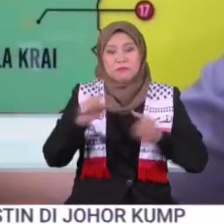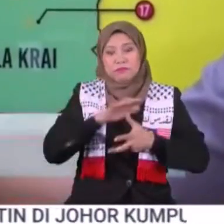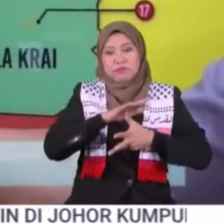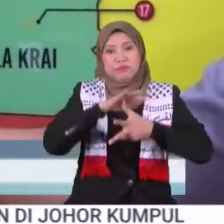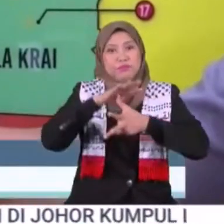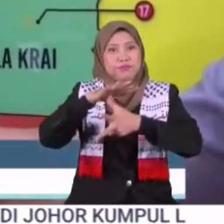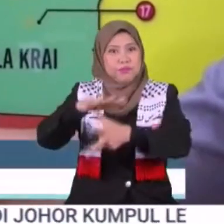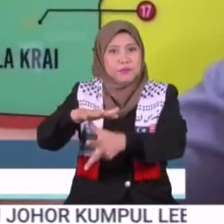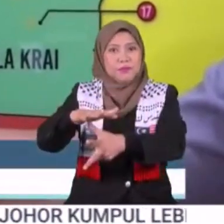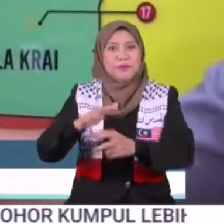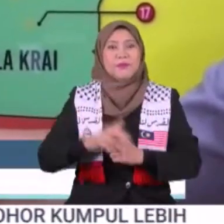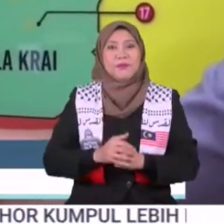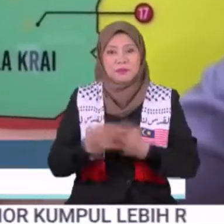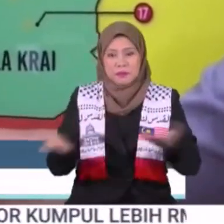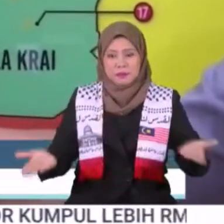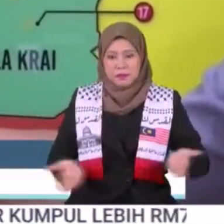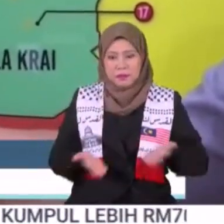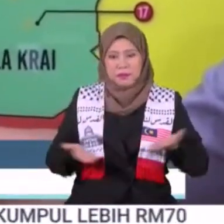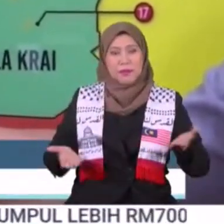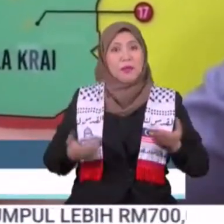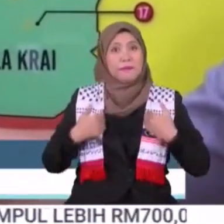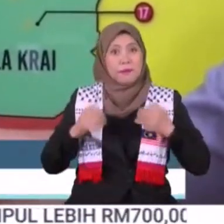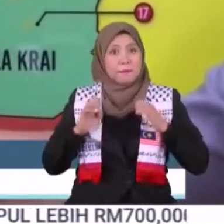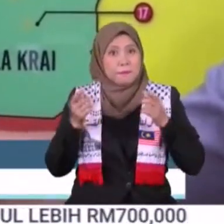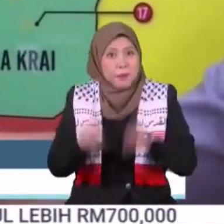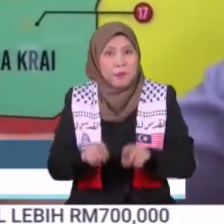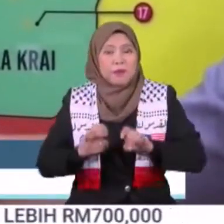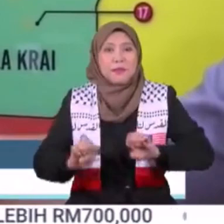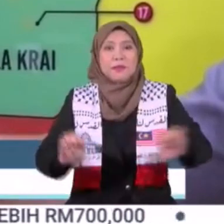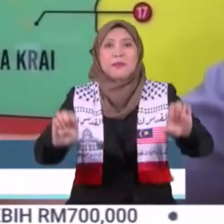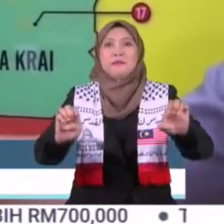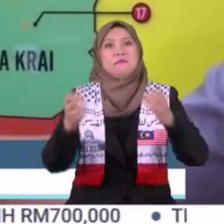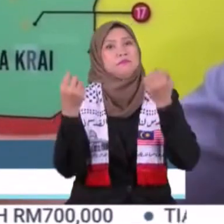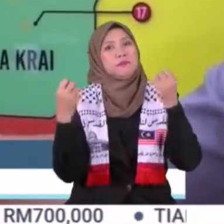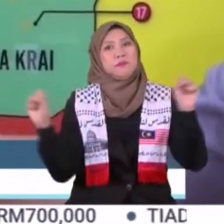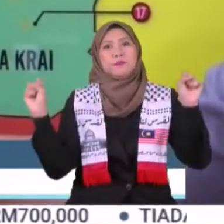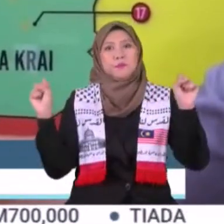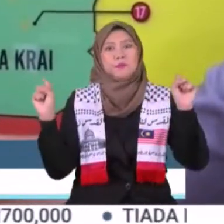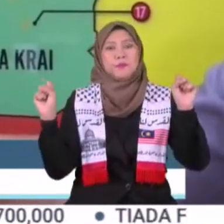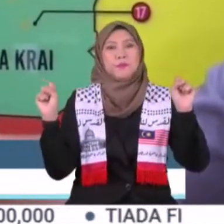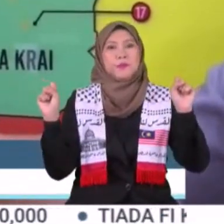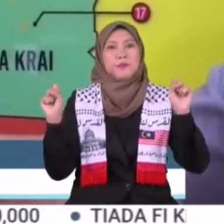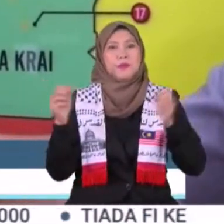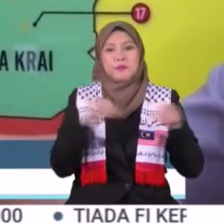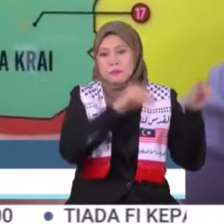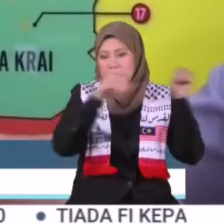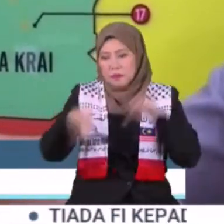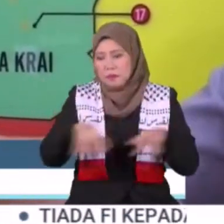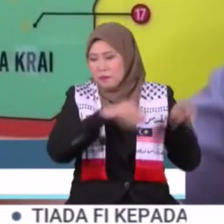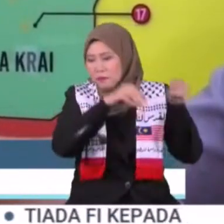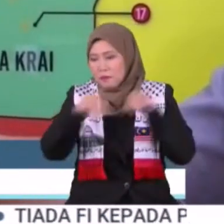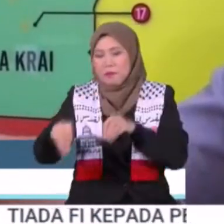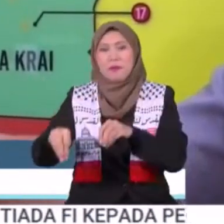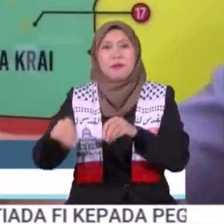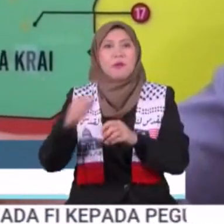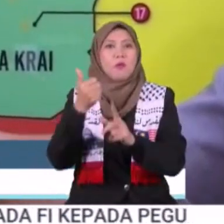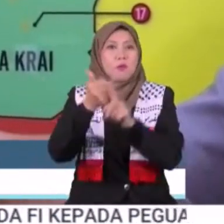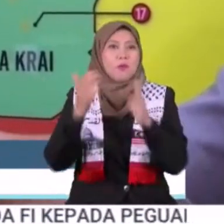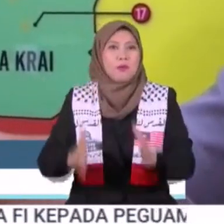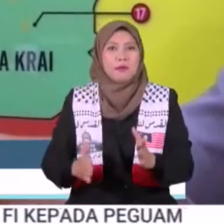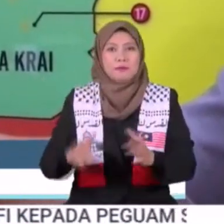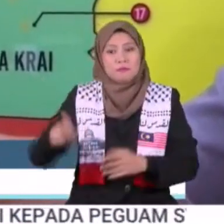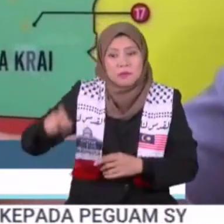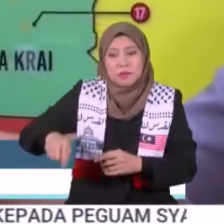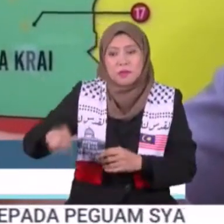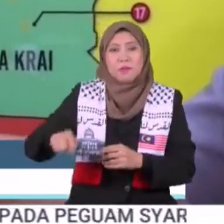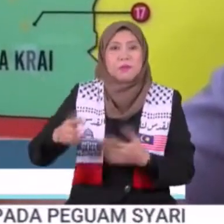menunjukkan kawasan kita ini kalau ada kecemasan, mereka bersedia juga untuk buat pemindahan mangsa yang apa ni orang kata